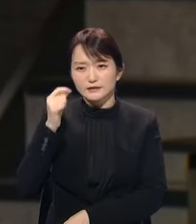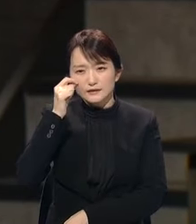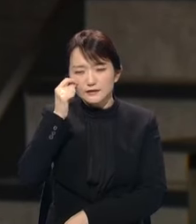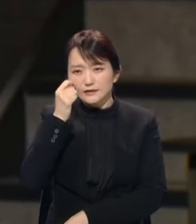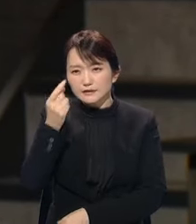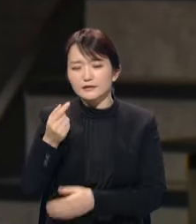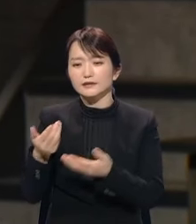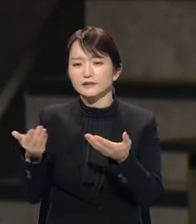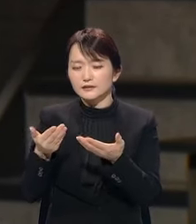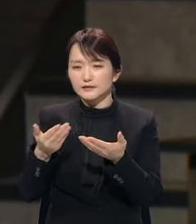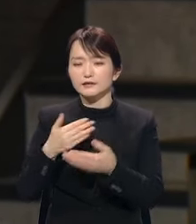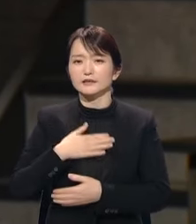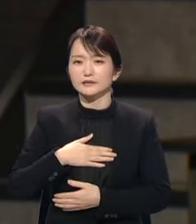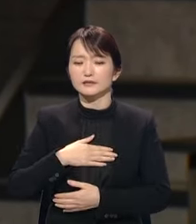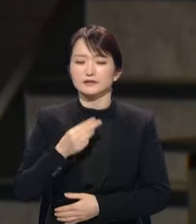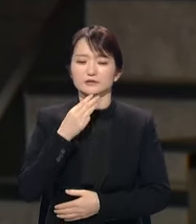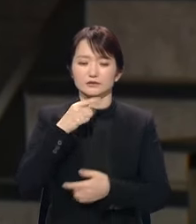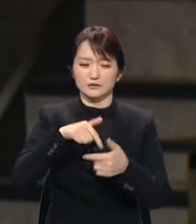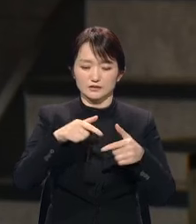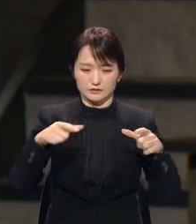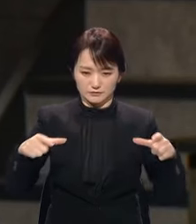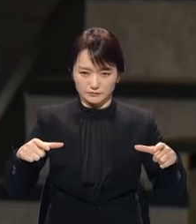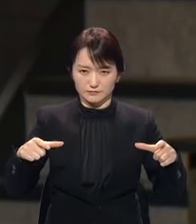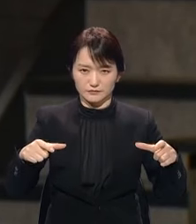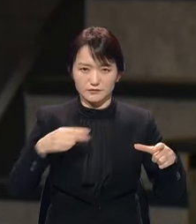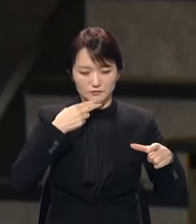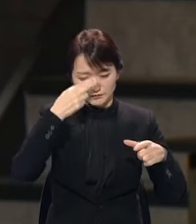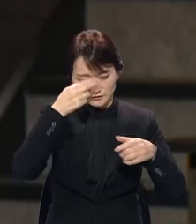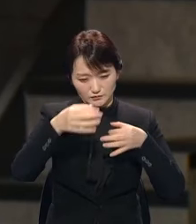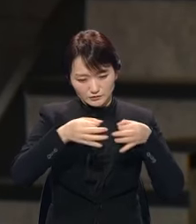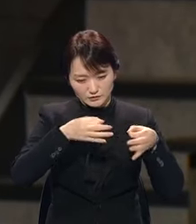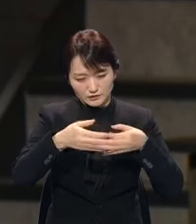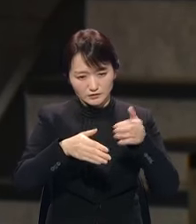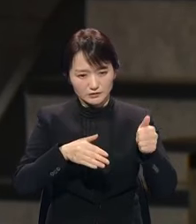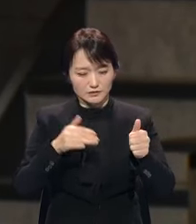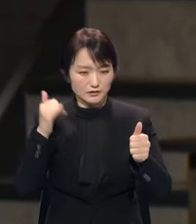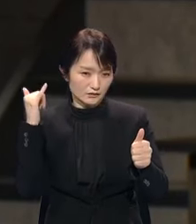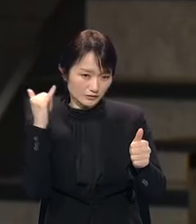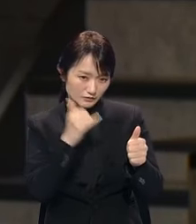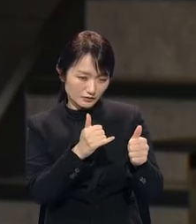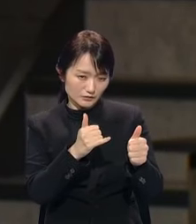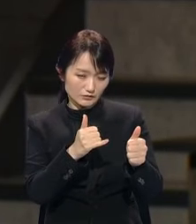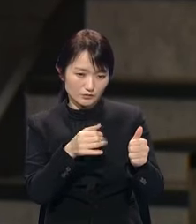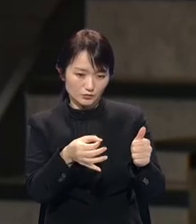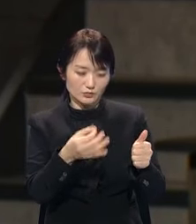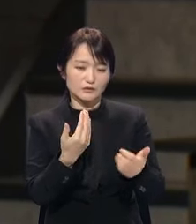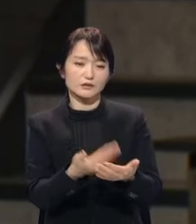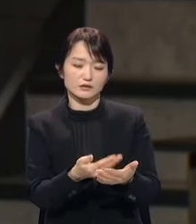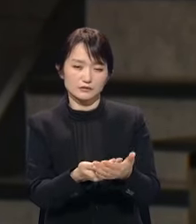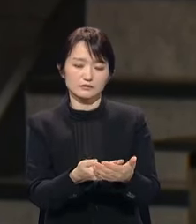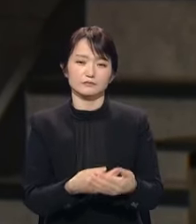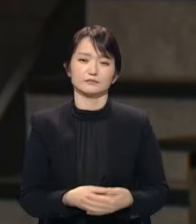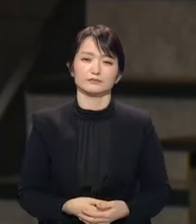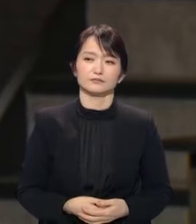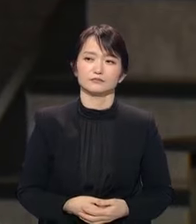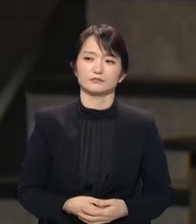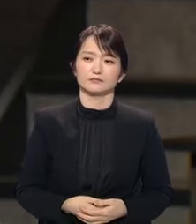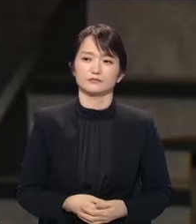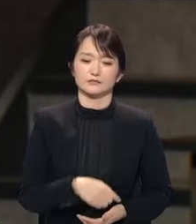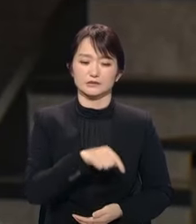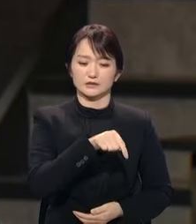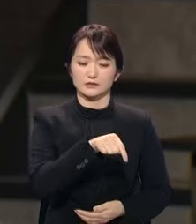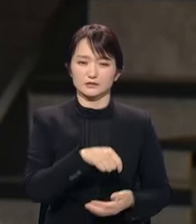일하면서 알게 됐던 서울 강남에 있는 한 주점 실장에게 연락을 해서 그 돈을 갖다가 이제 좀 달라 이렇게 얘기를 했는데 이미